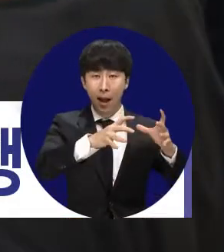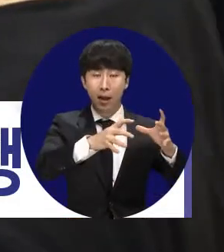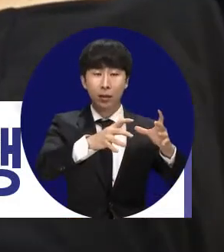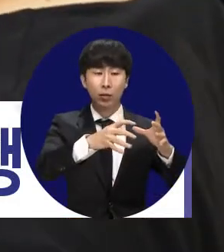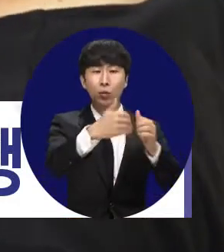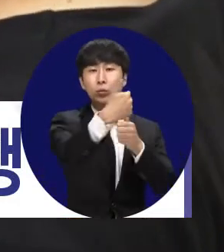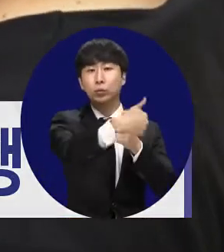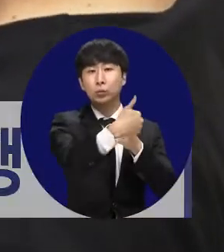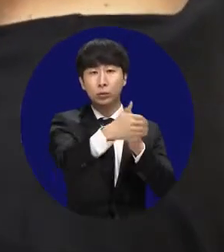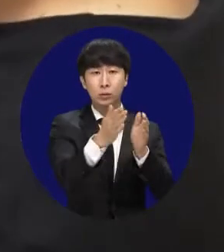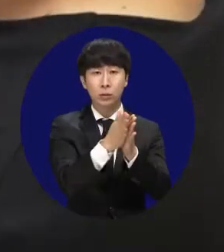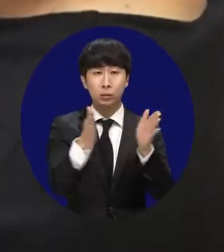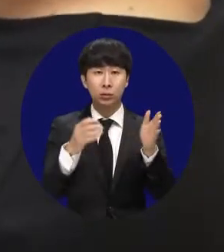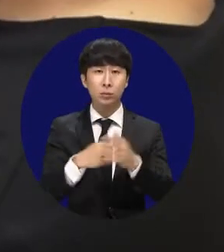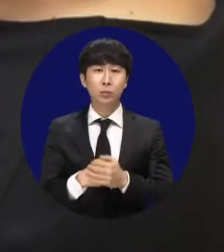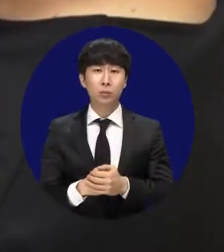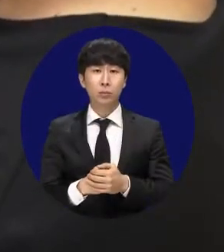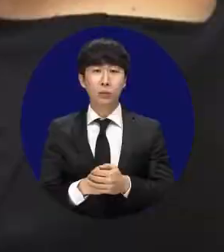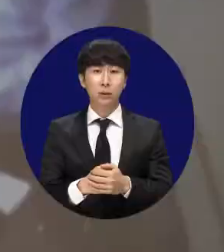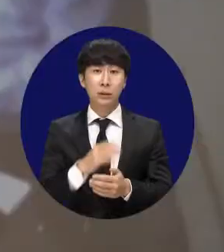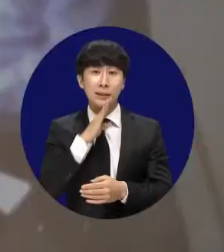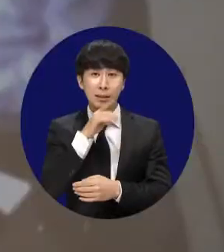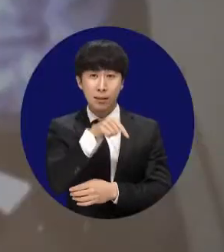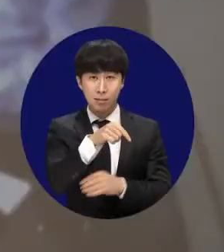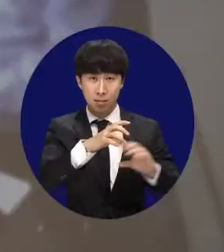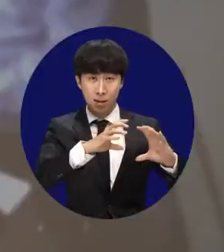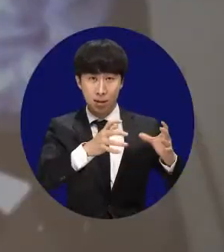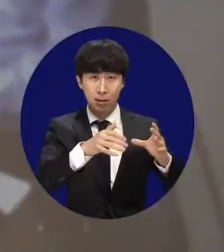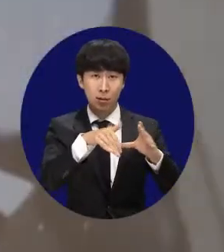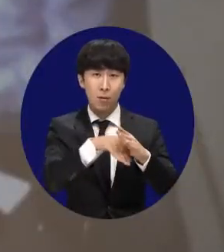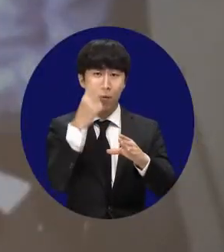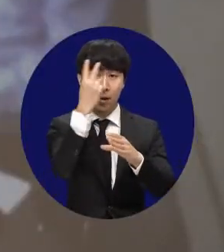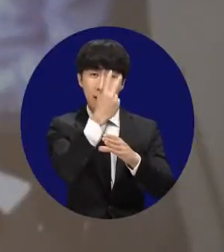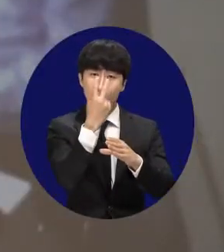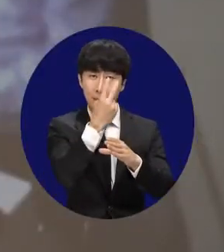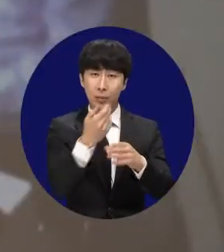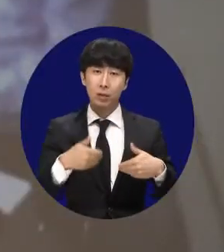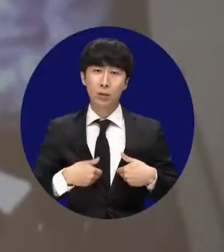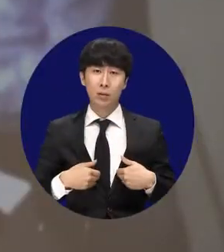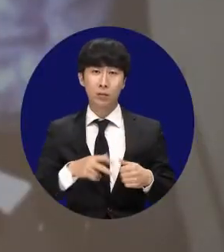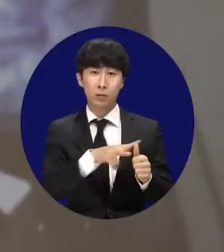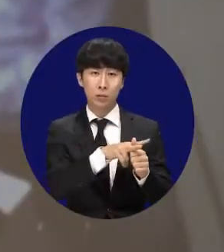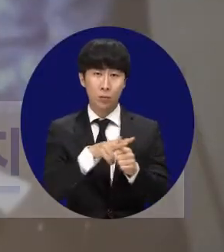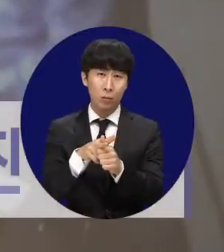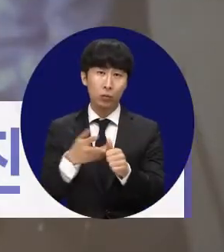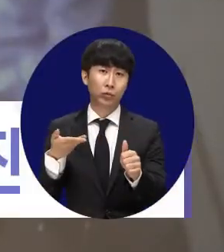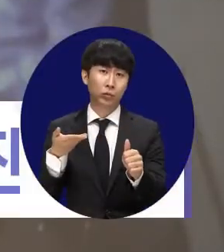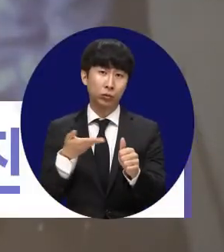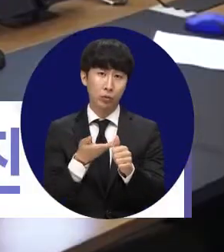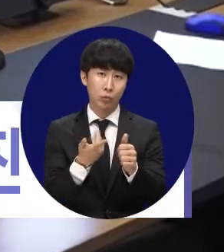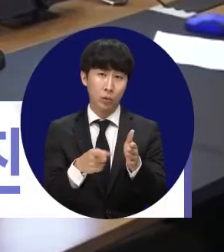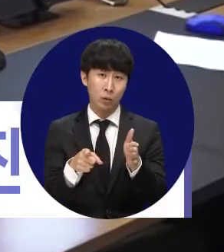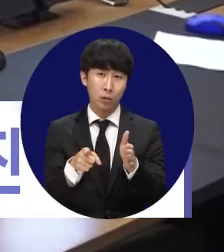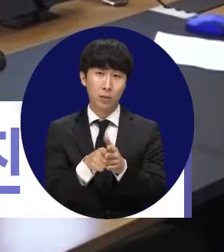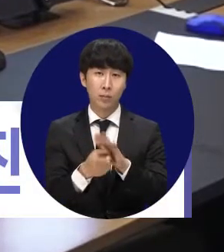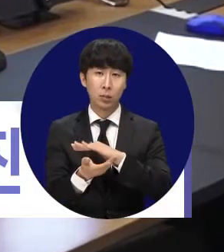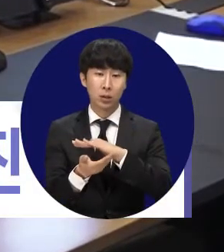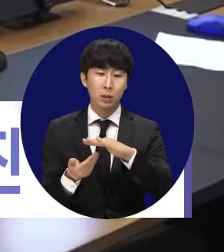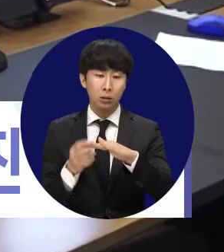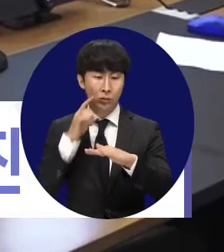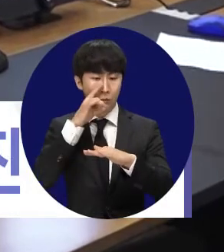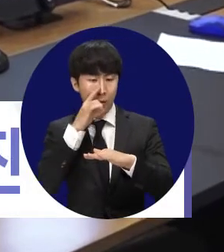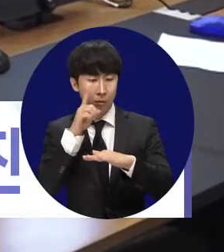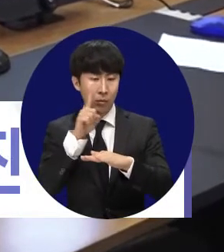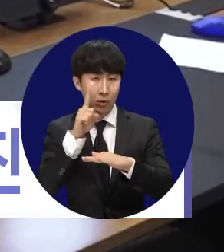요청으로 진행됐는데요. 실제 키르기즈공화국 선거관리를 하는 데 필요한 정보를 제공하고자 사전에 질의사항을 파악하는